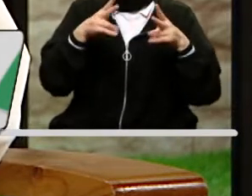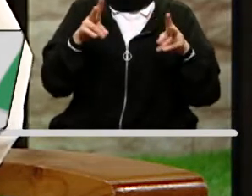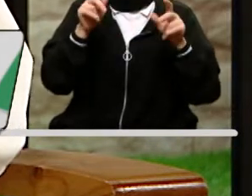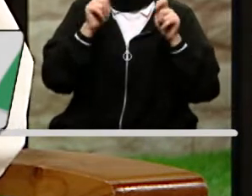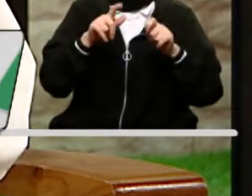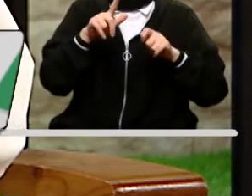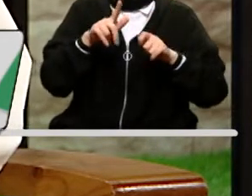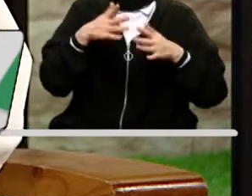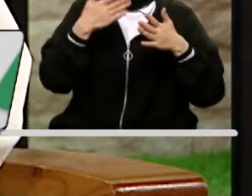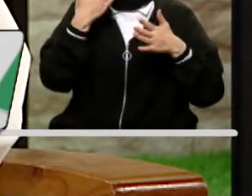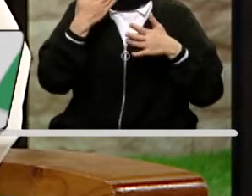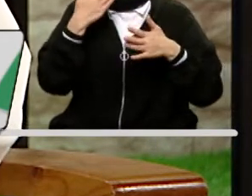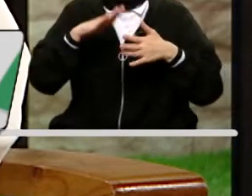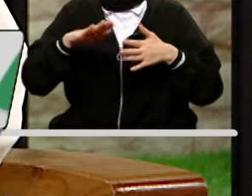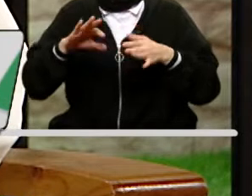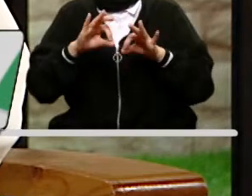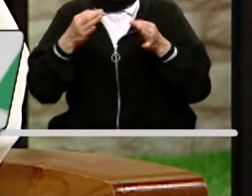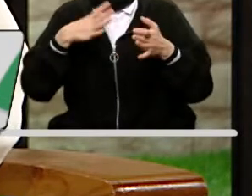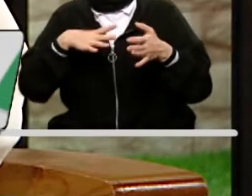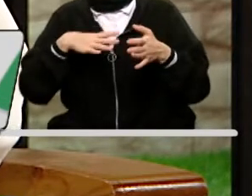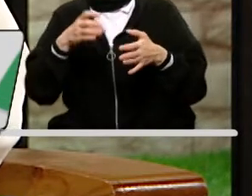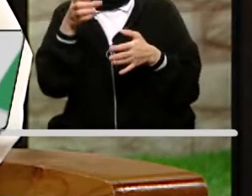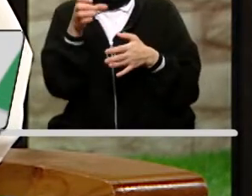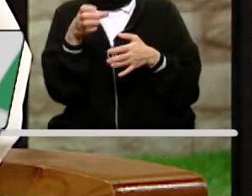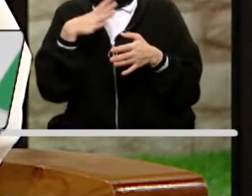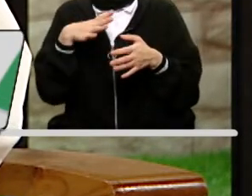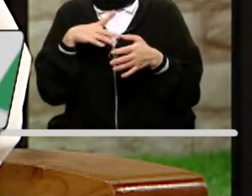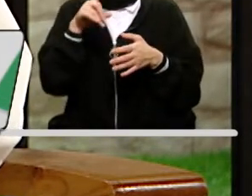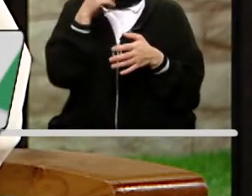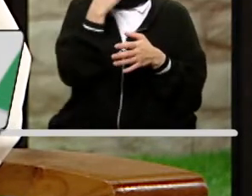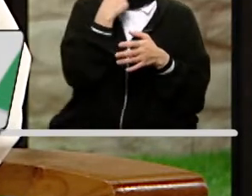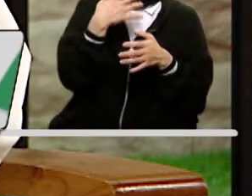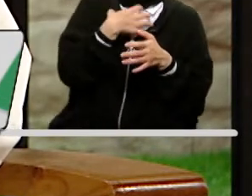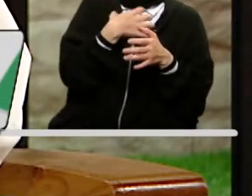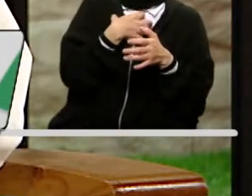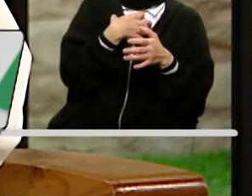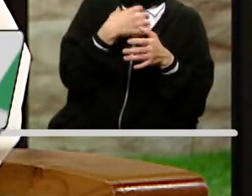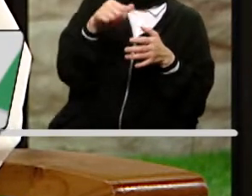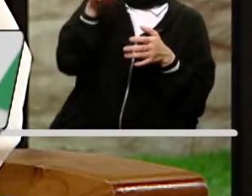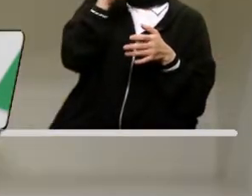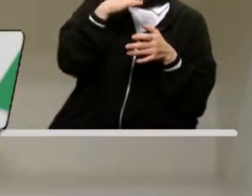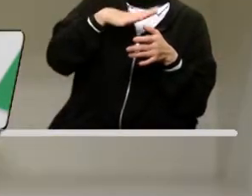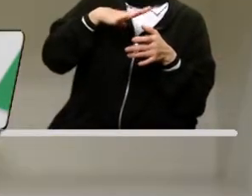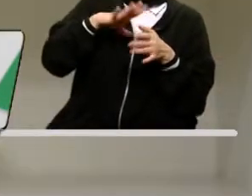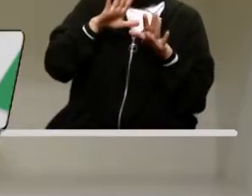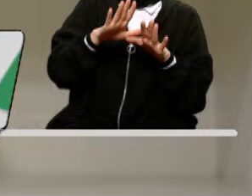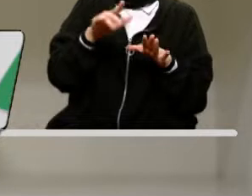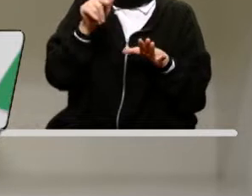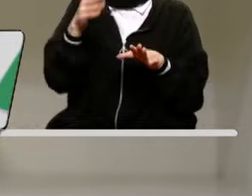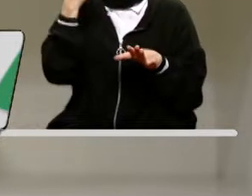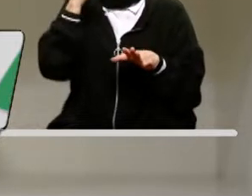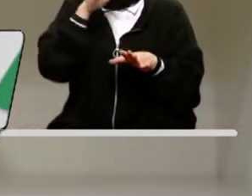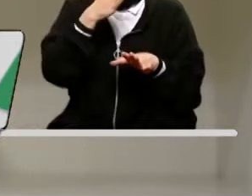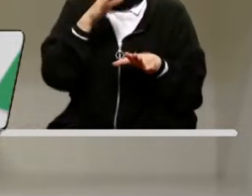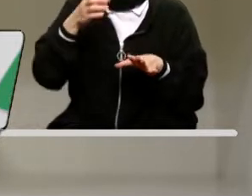istedi? Bardak istedi, su istedi. Kaç yaş çocuğu olsun? Bir yaş. Kendi başına içmesini istiyoruz ama camı düşürüp kırıp